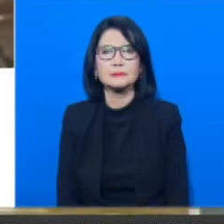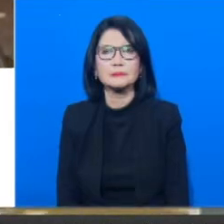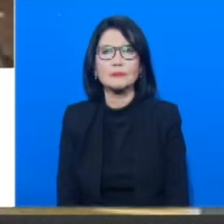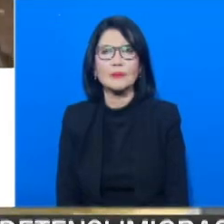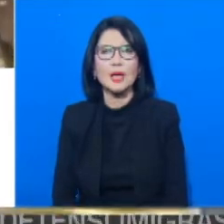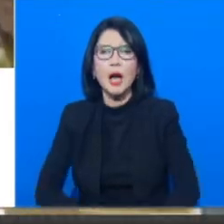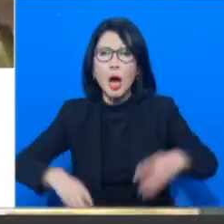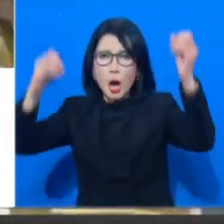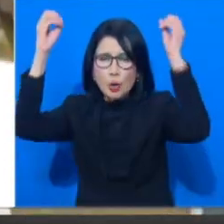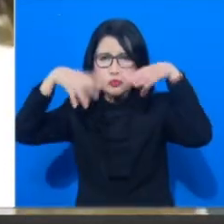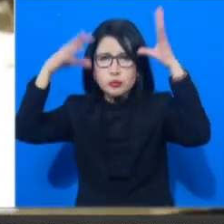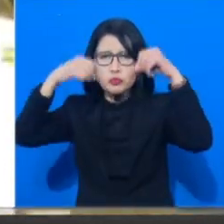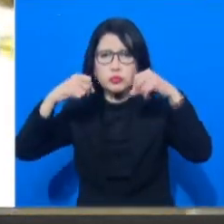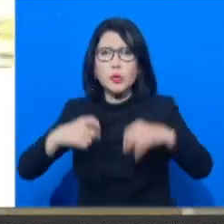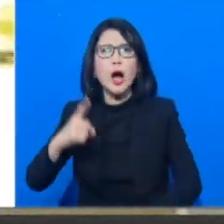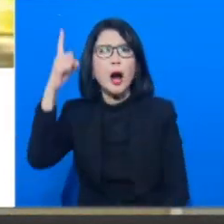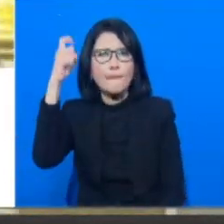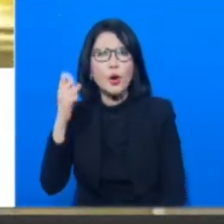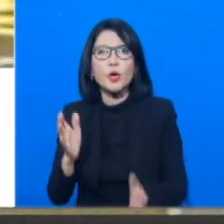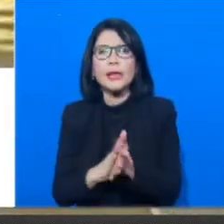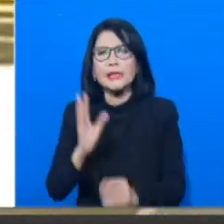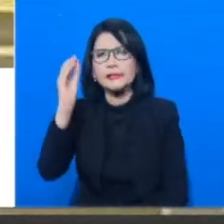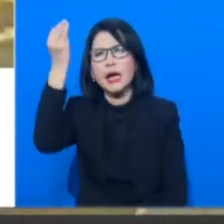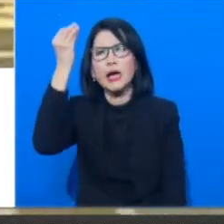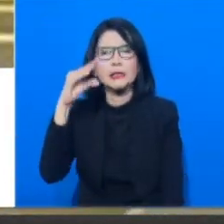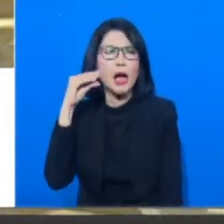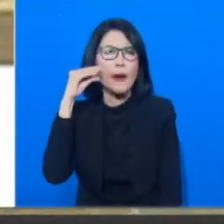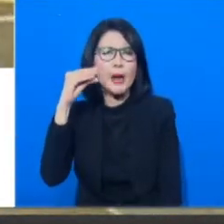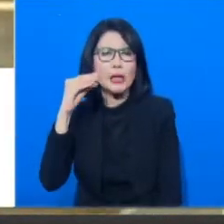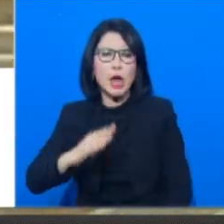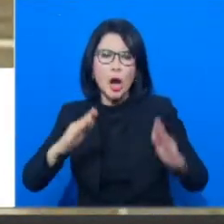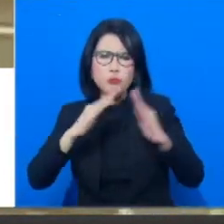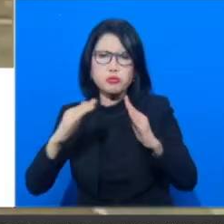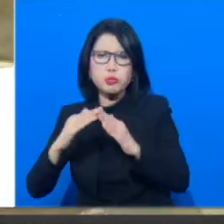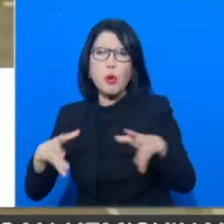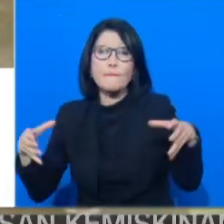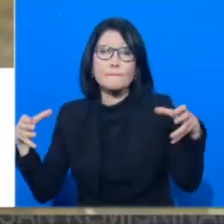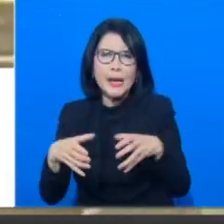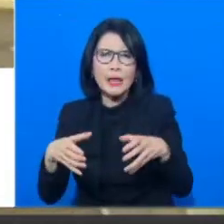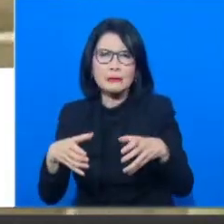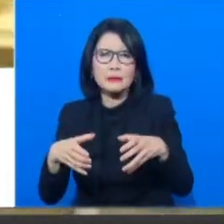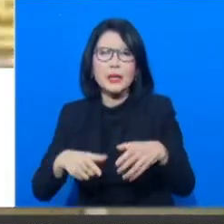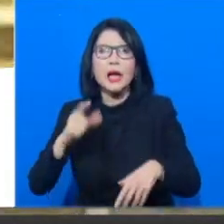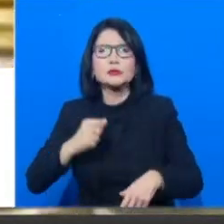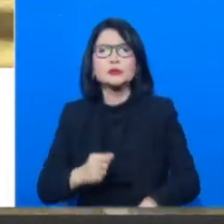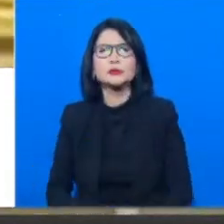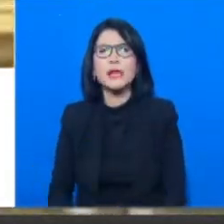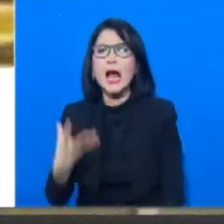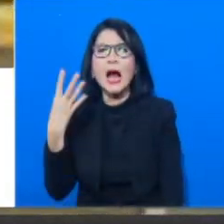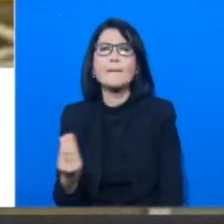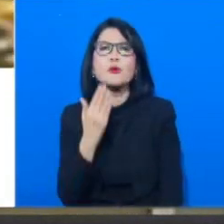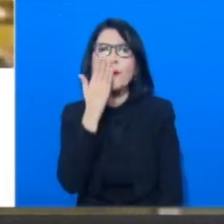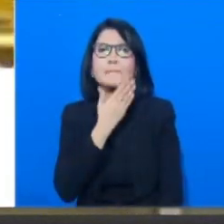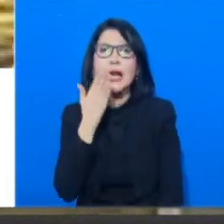Hujan yang mengguyur kota Bogor dan sebagian Jakarta dini hari tadi menyebabkan permukiman padat penduduk di Kebonpala, Kampung Melayu, Jakarta Timur terendam